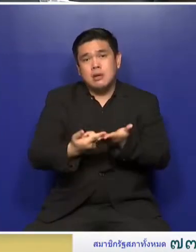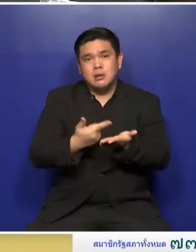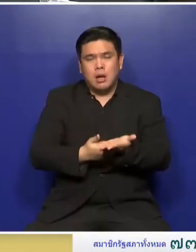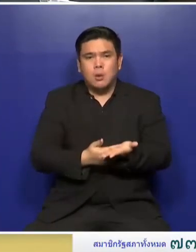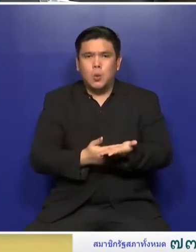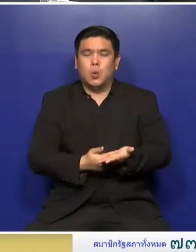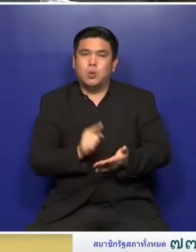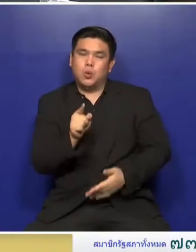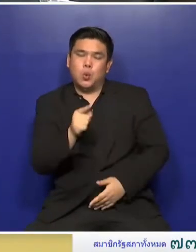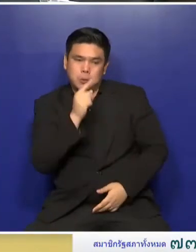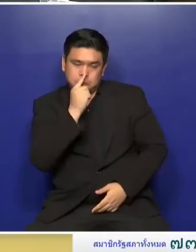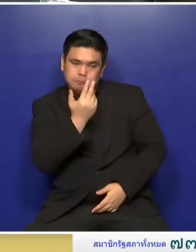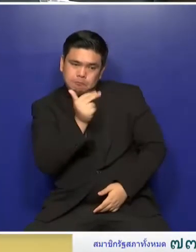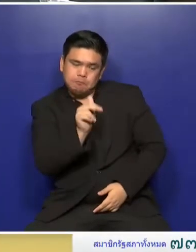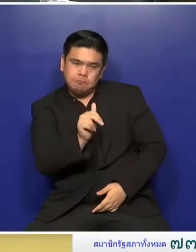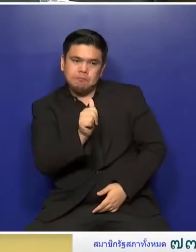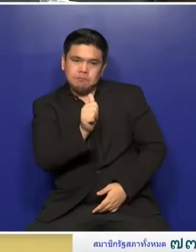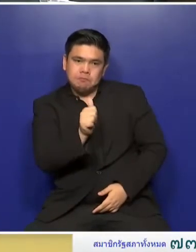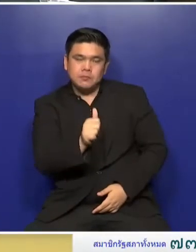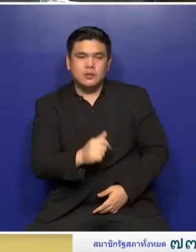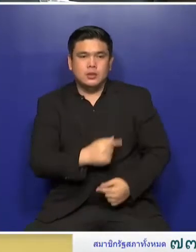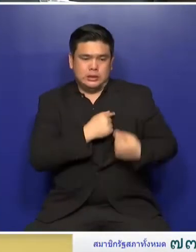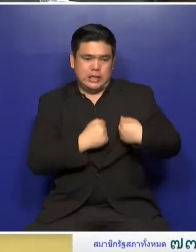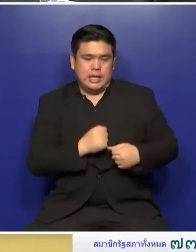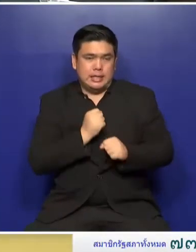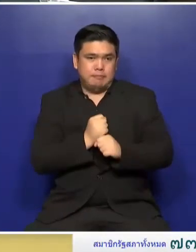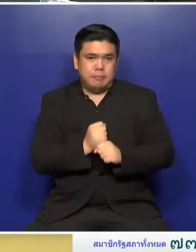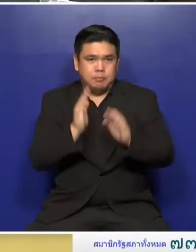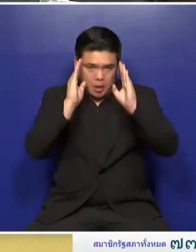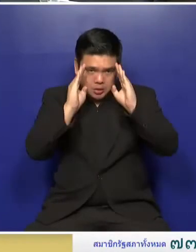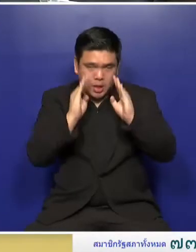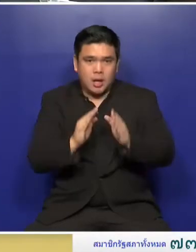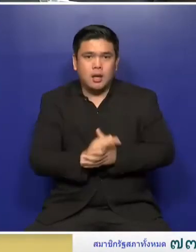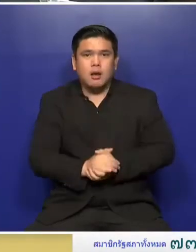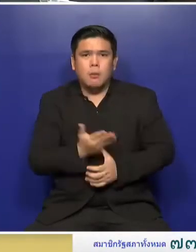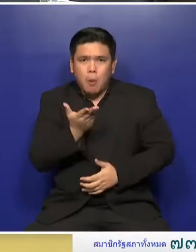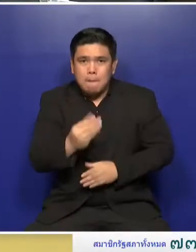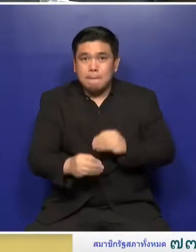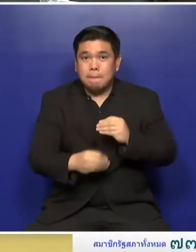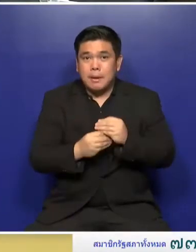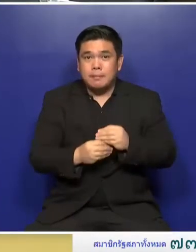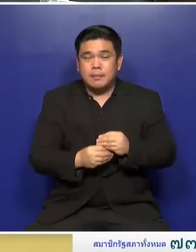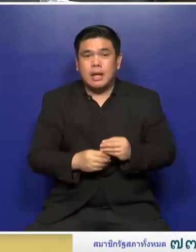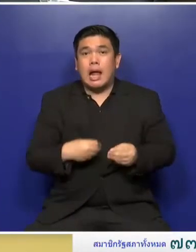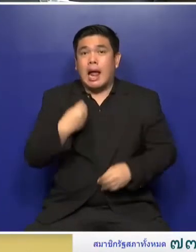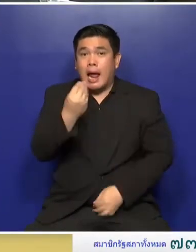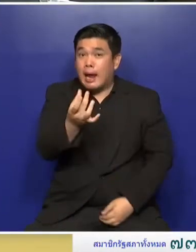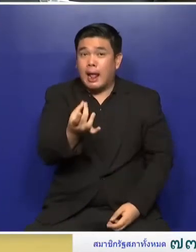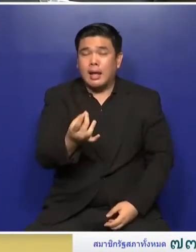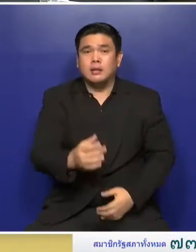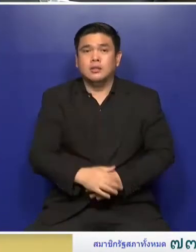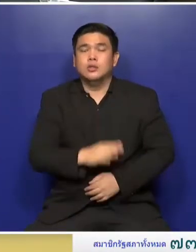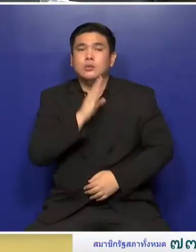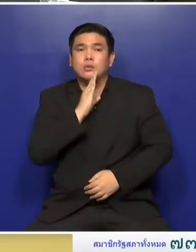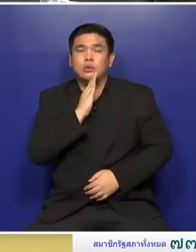ว่าเมอท่านมีความจำเป็นมีความเห็คามทําคัของเรื่องนี้อยากให้แถมพกไปเลยครับในส่นที่ท่านพึง